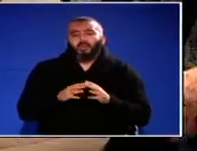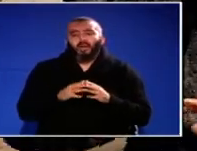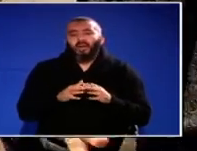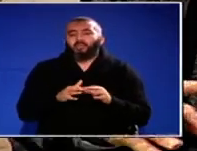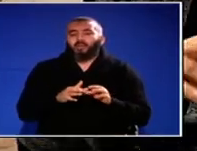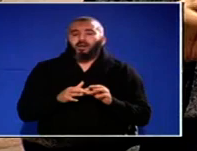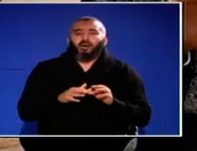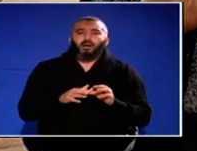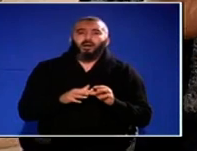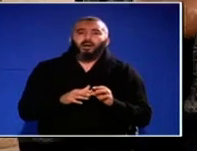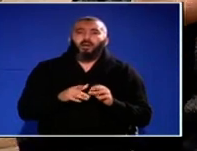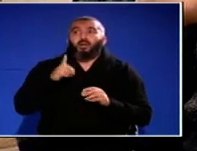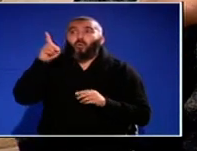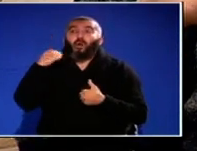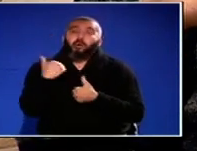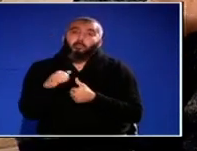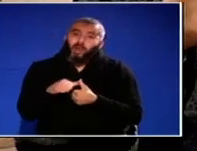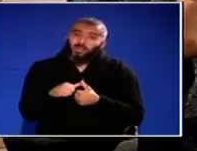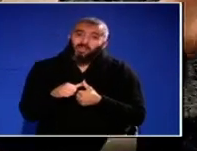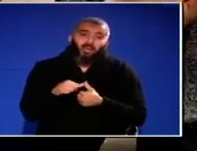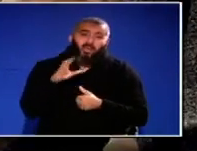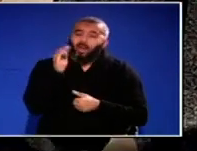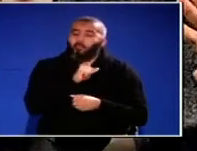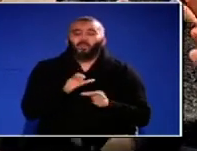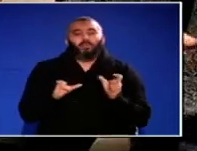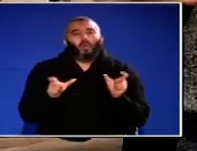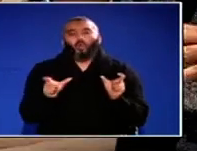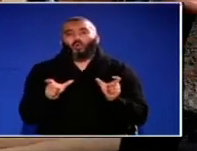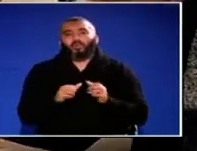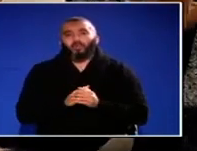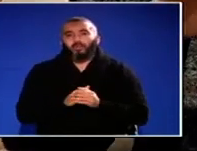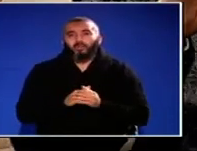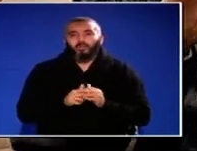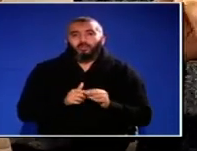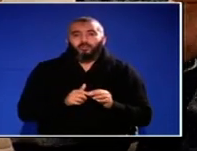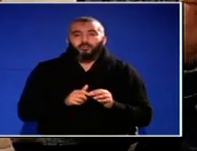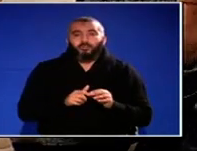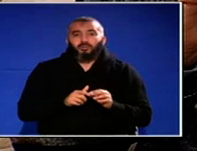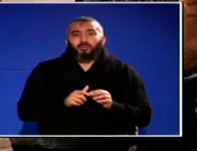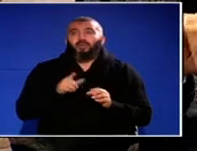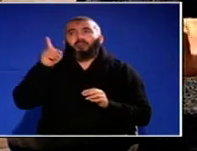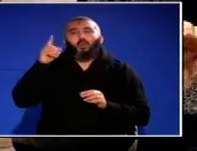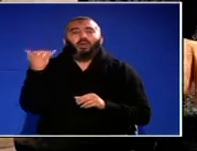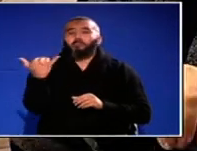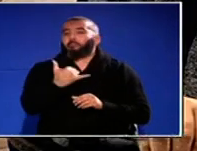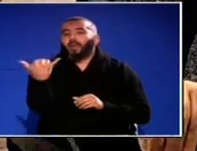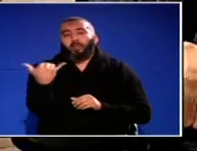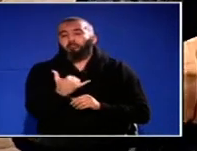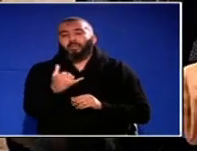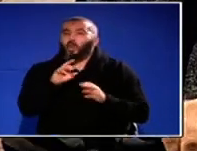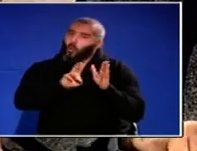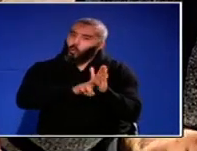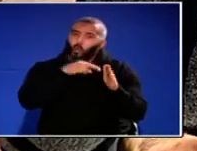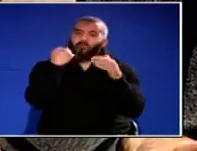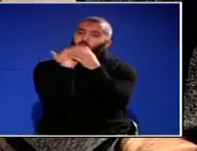راهو، ولكن هذا لا ارادي، العادي لا، العادي راه يعاود الوضوء، اما اللا ارادي لا، اللا ارادي حتى الثياب